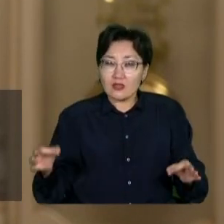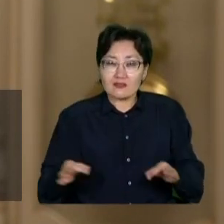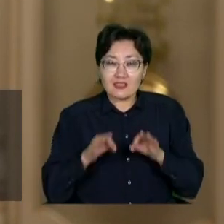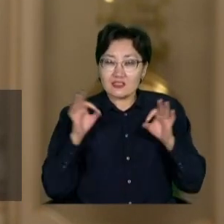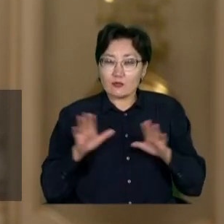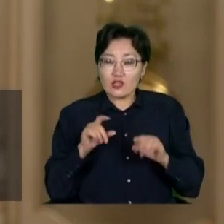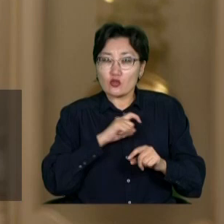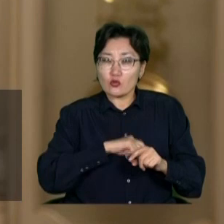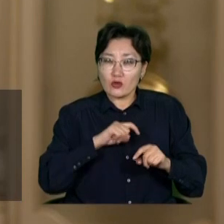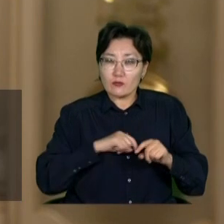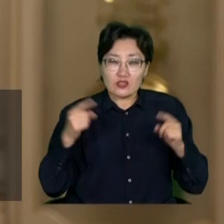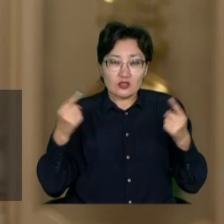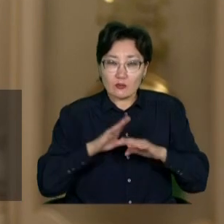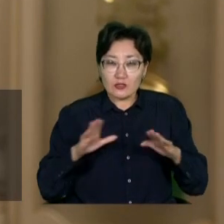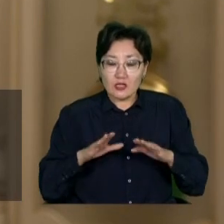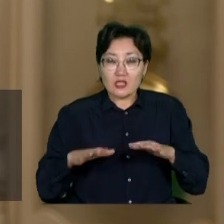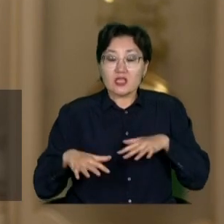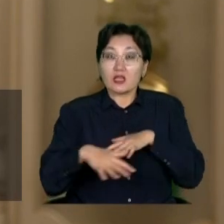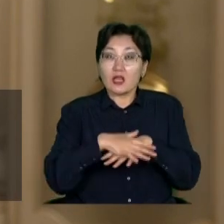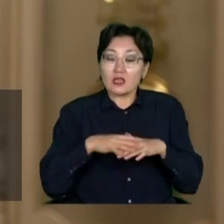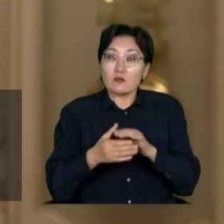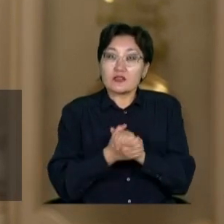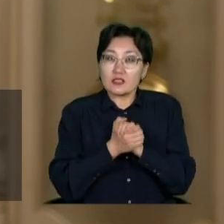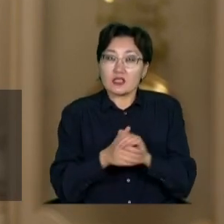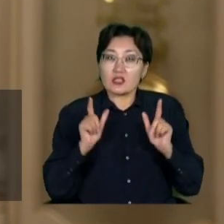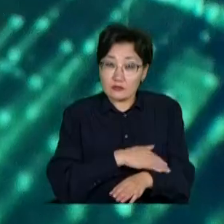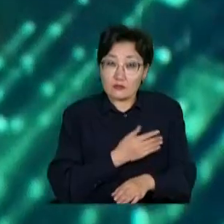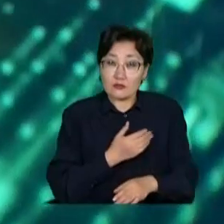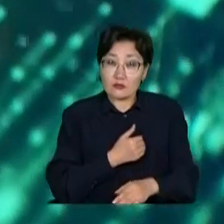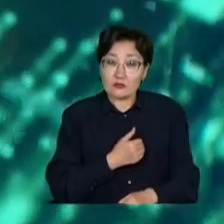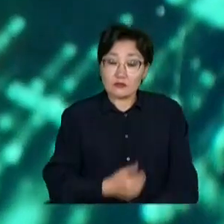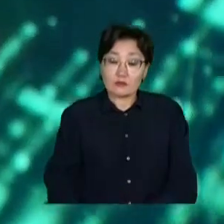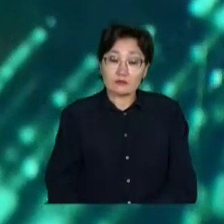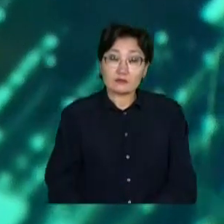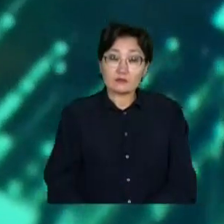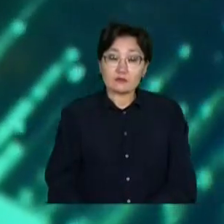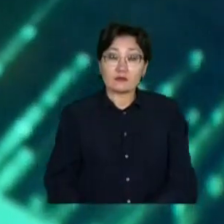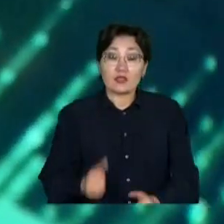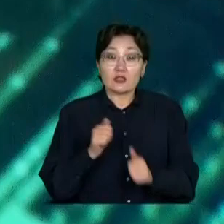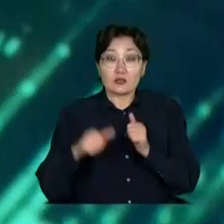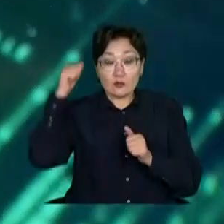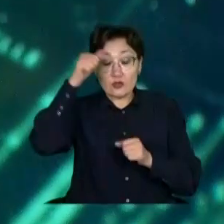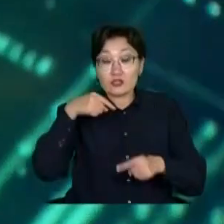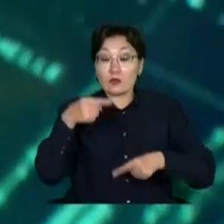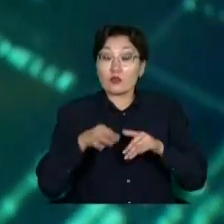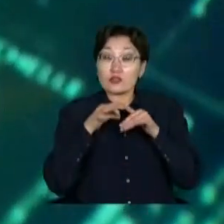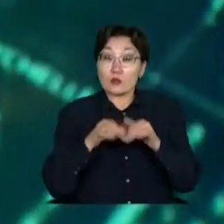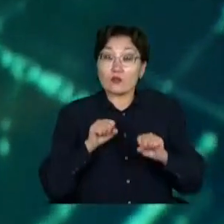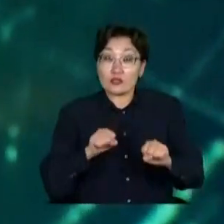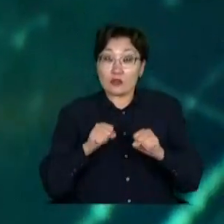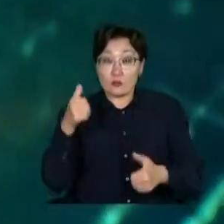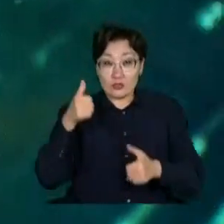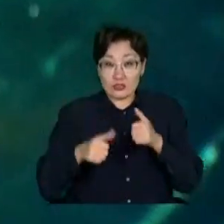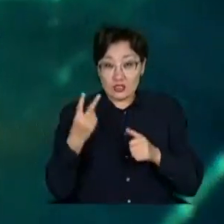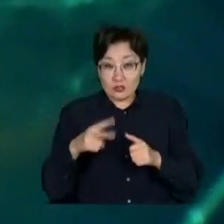рухымызды сөндірмейік, еліміз аман, жұртымыз тыныш болсын. Жыл сайын дәстүрлі түрде өтетін бокс турнирі